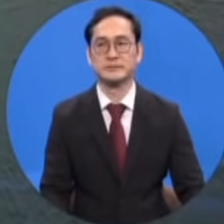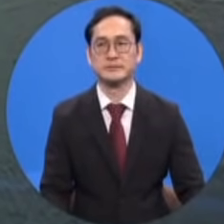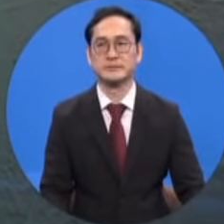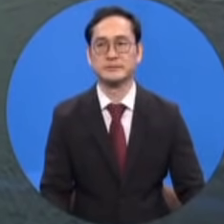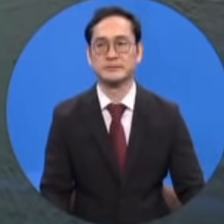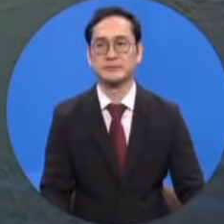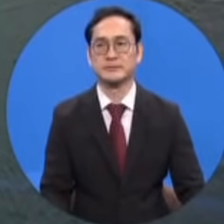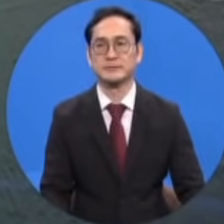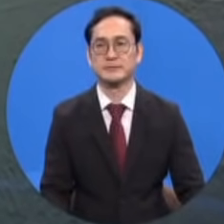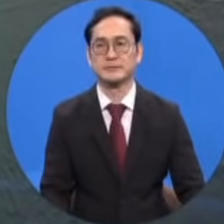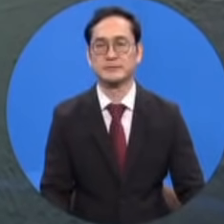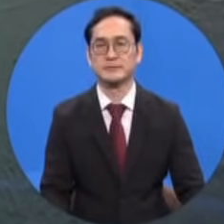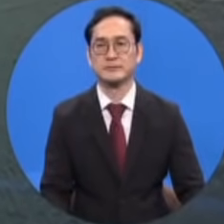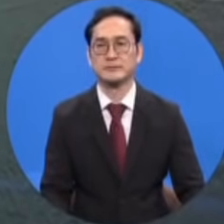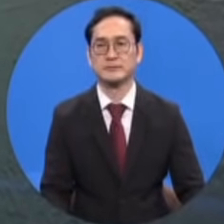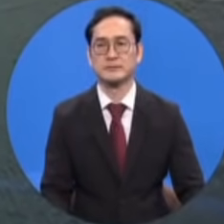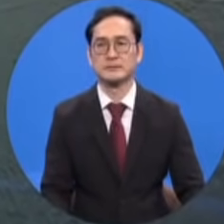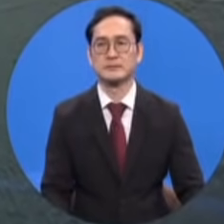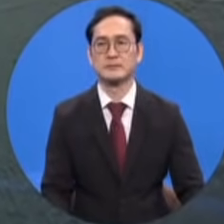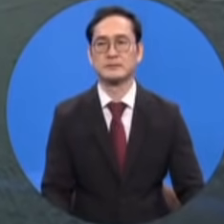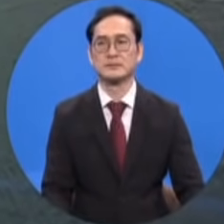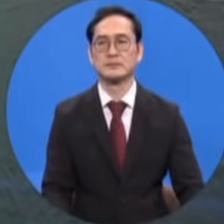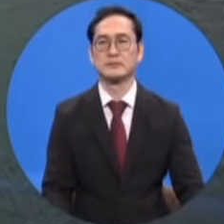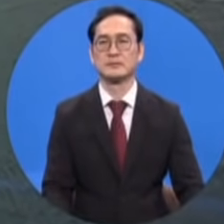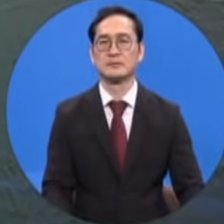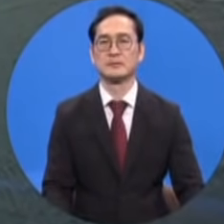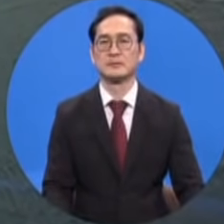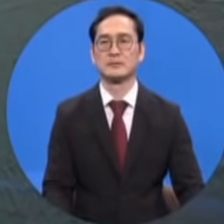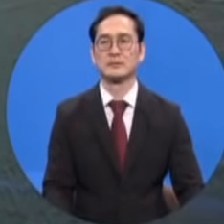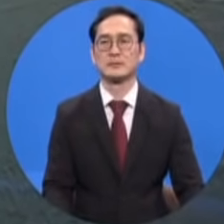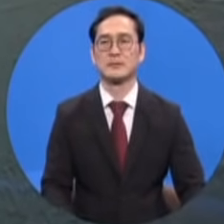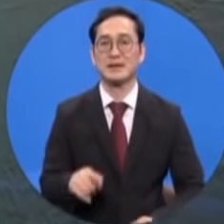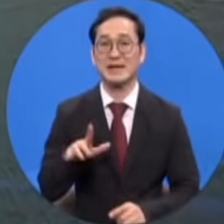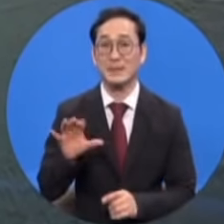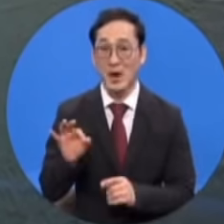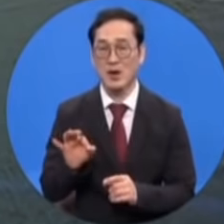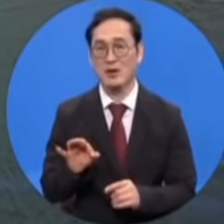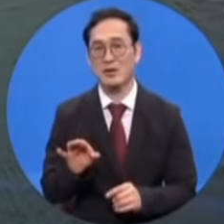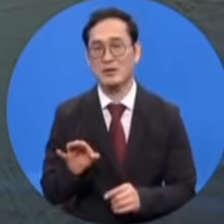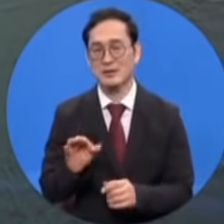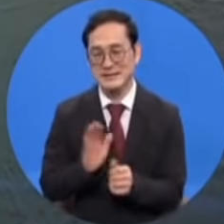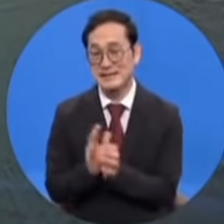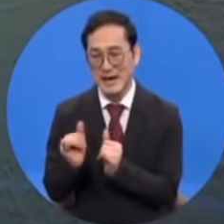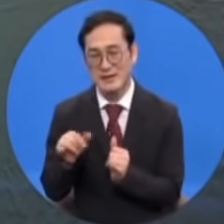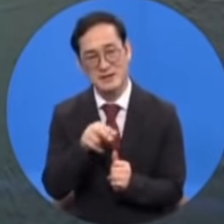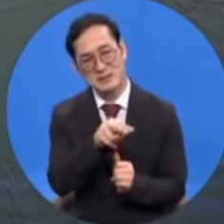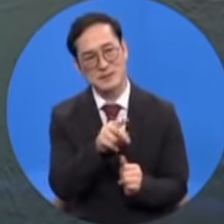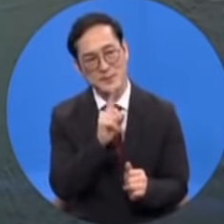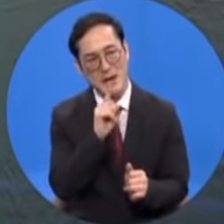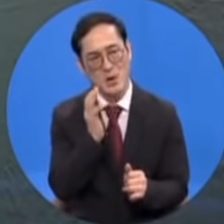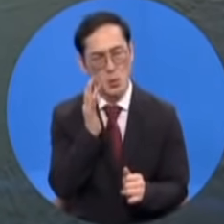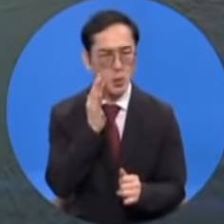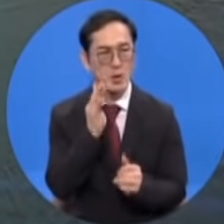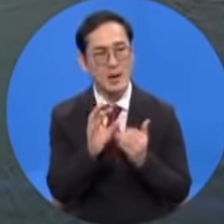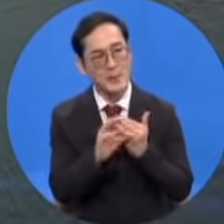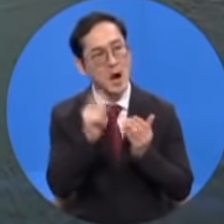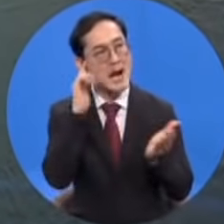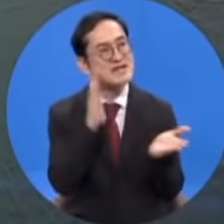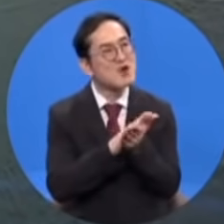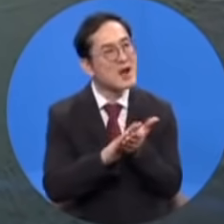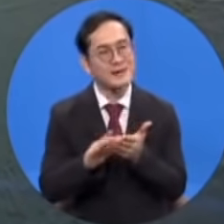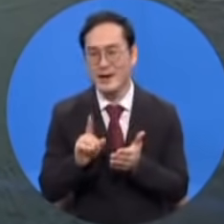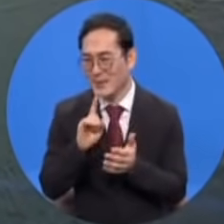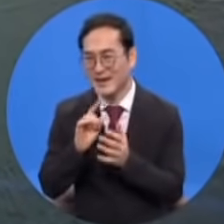명지 4 지지자들이 입장에서 보면 또 어 그런 부분에 대해서 사이다 다 또 통쾌하다 뭐 이렇게 또 평가를 하는 분도 분명히 계시니까요